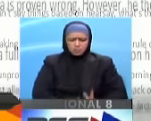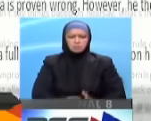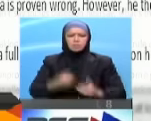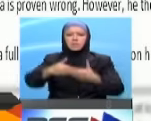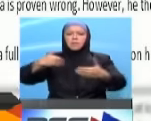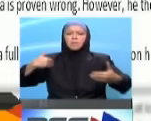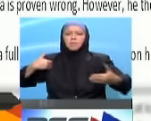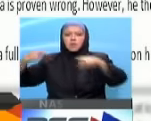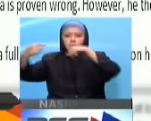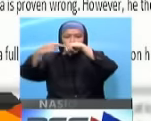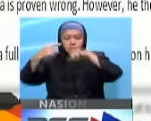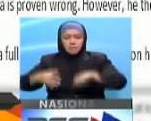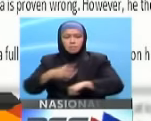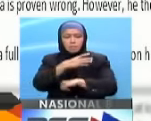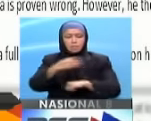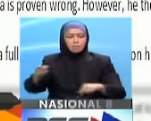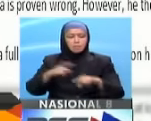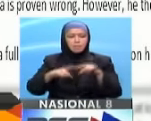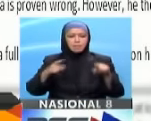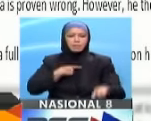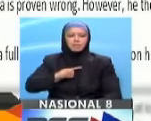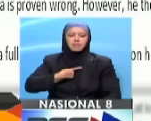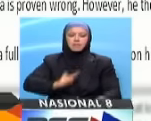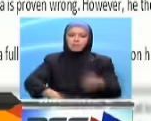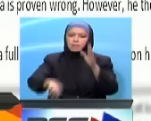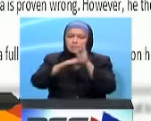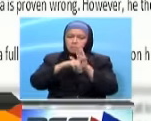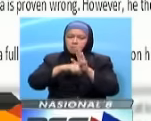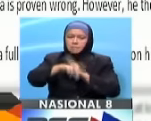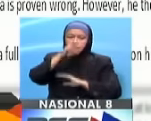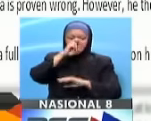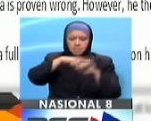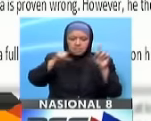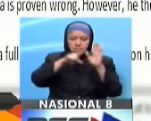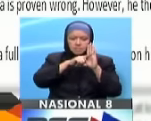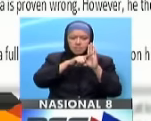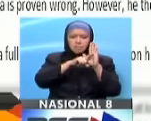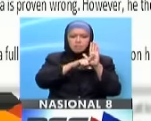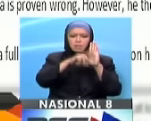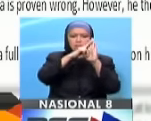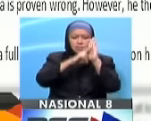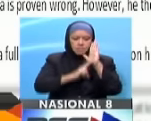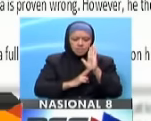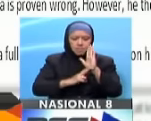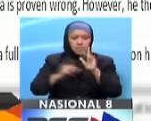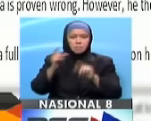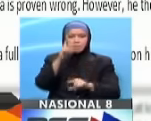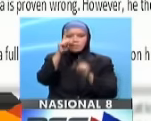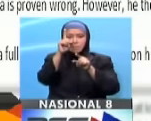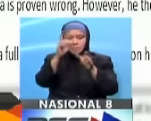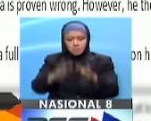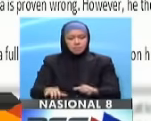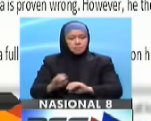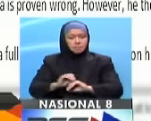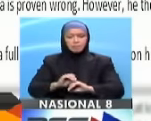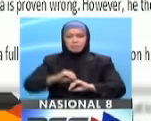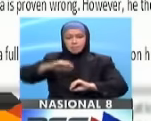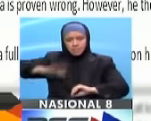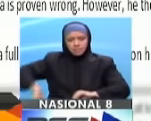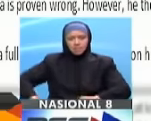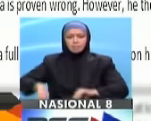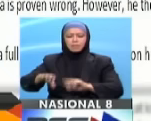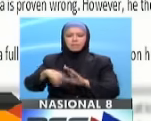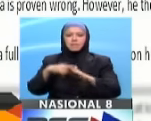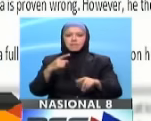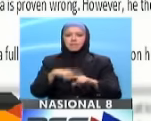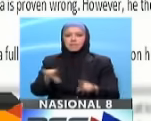menegakkan kedaulatan undang-undang bahawa seseorang itu tidak bersalah sehingga dibuktikan bersalah. 1MDB turut menyelar tuduhan